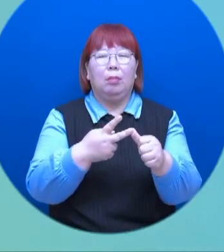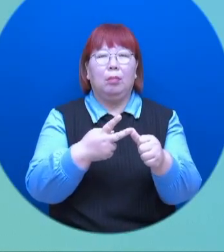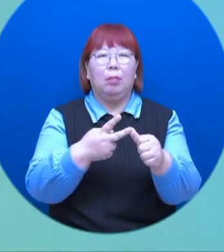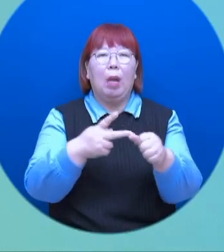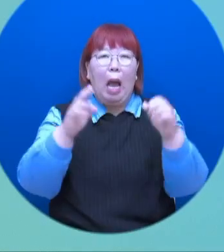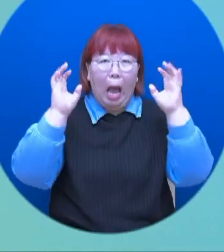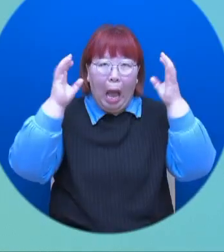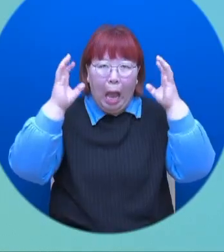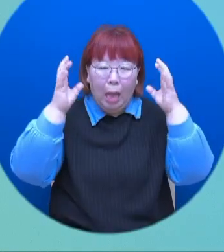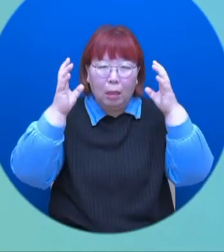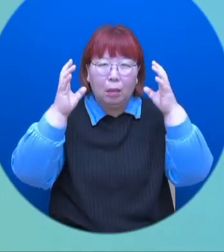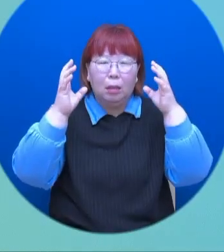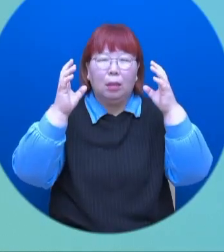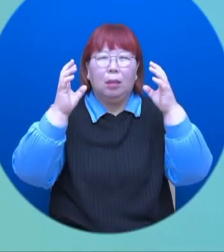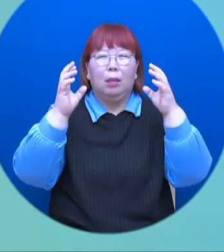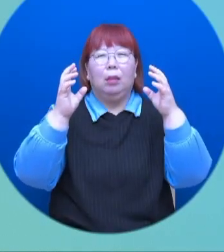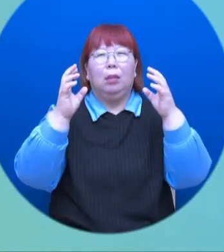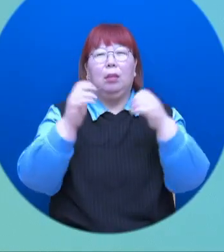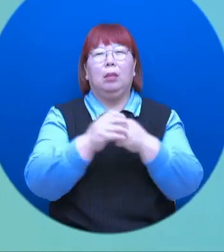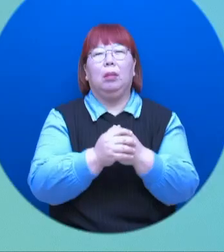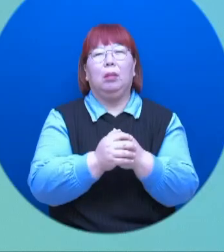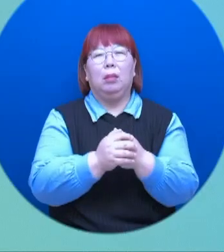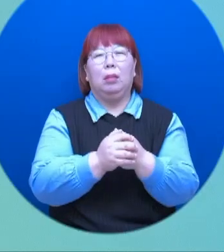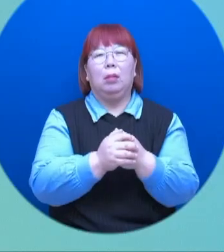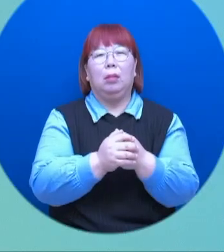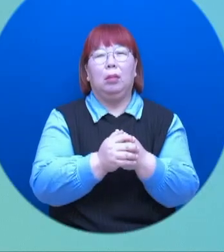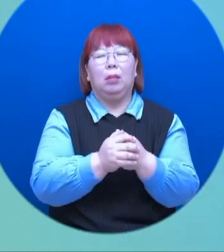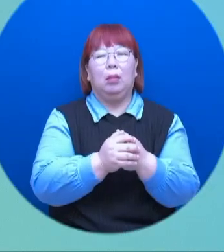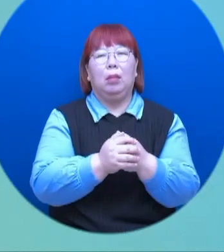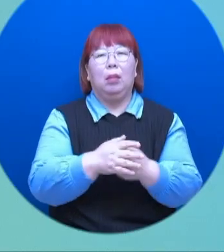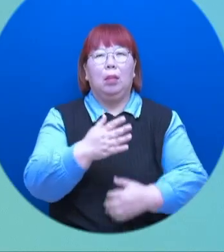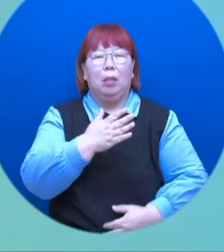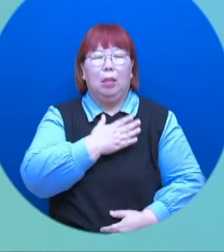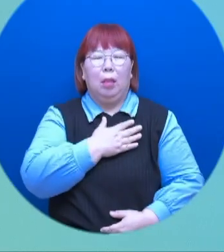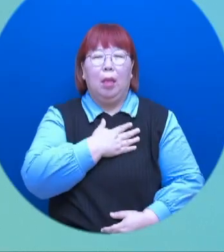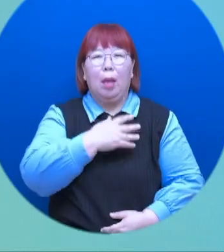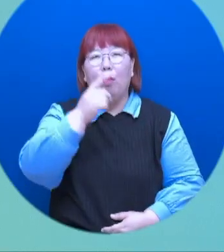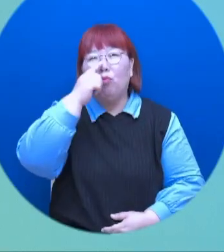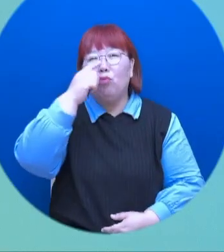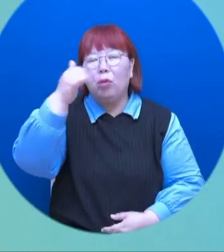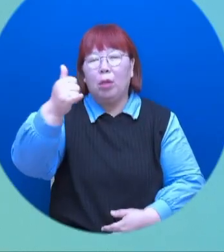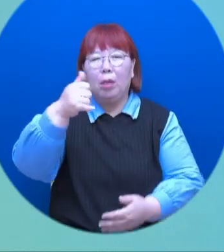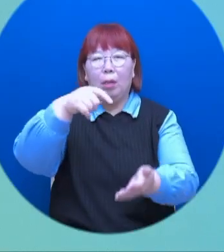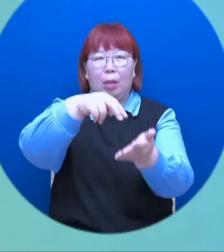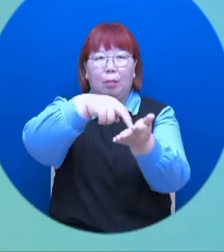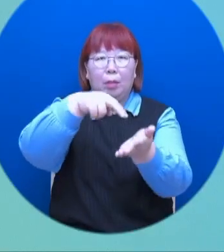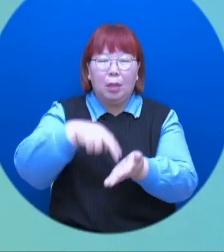아이들로 인하여 부모의 트로피로 여기지 마세요.